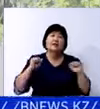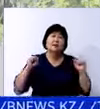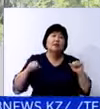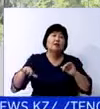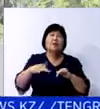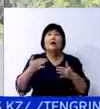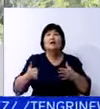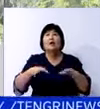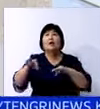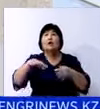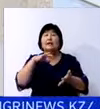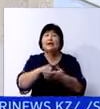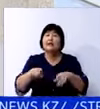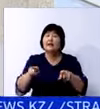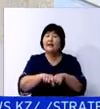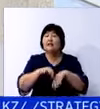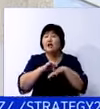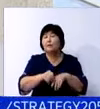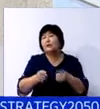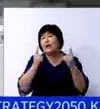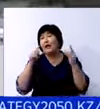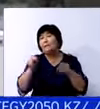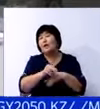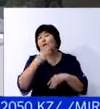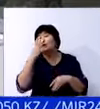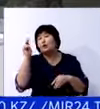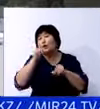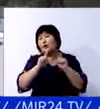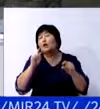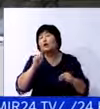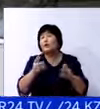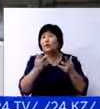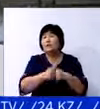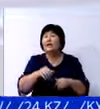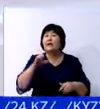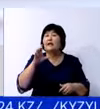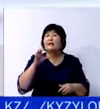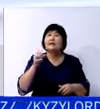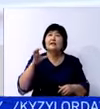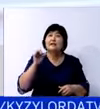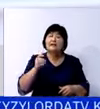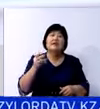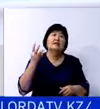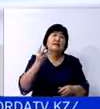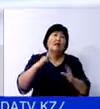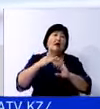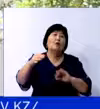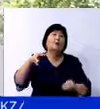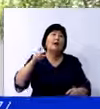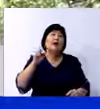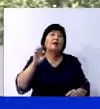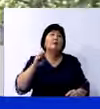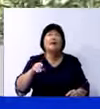В рамках дорожной карты занятости также проводится капитальный ремонт 4 школ, в том числе 43-й в ауле Махамбетова. Мэр